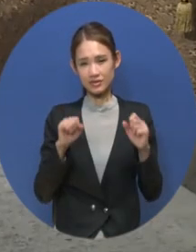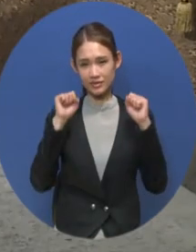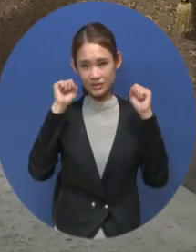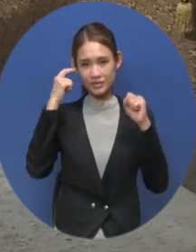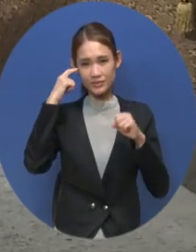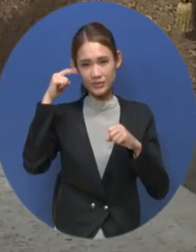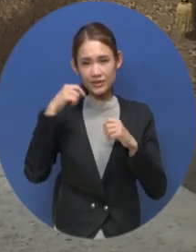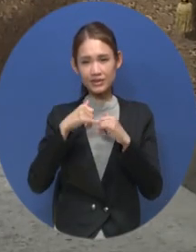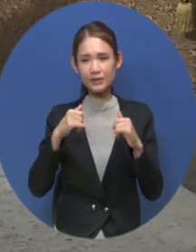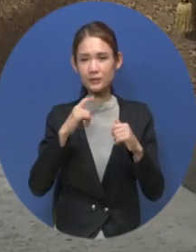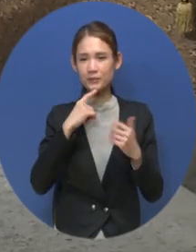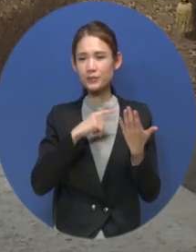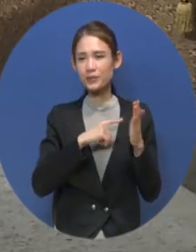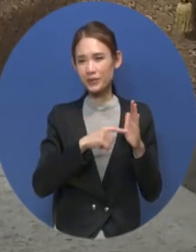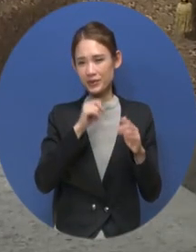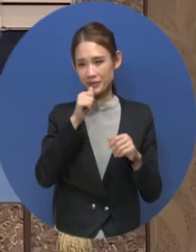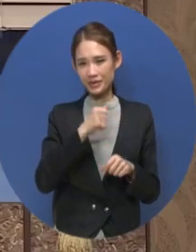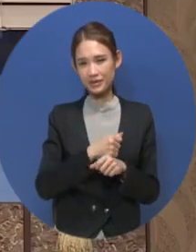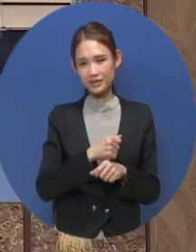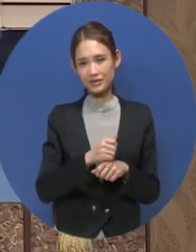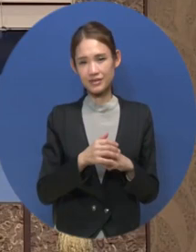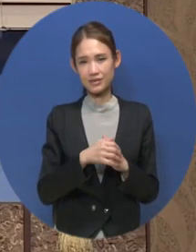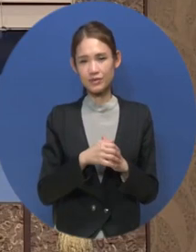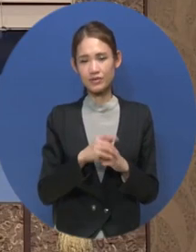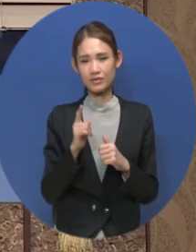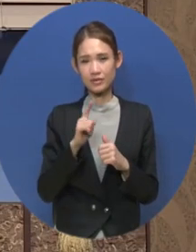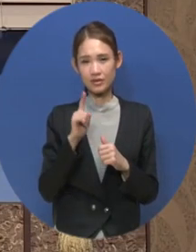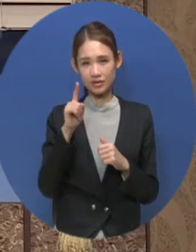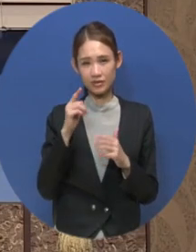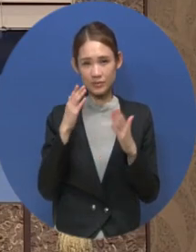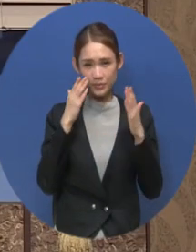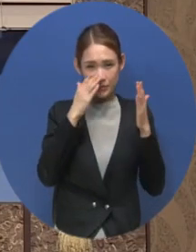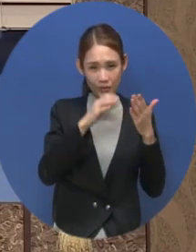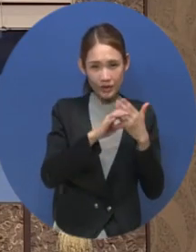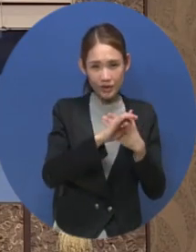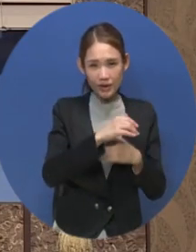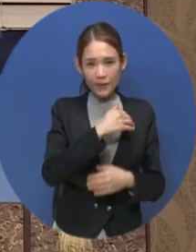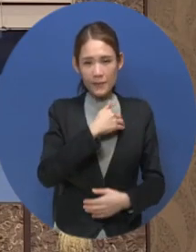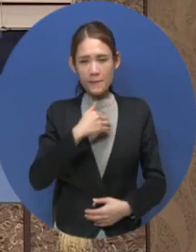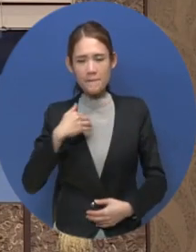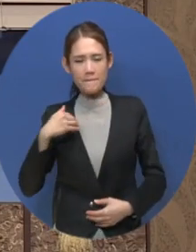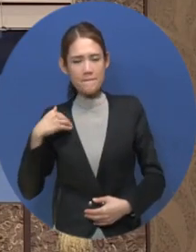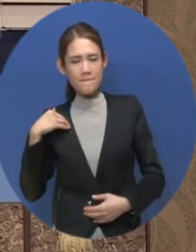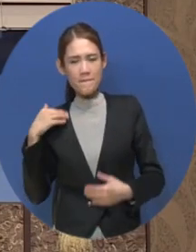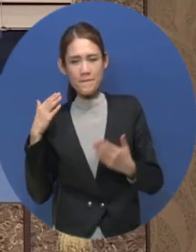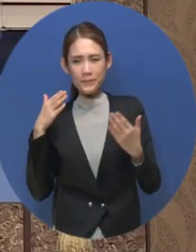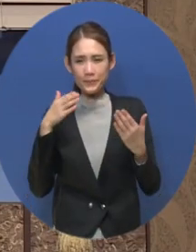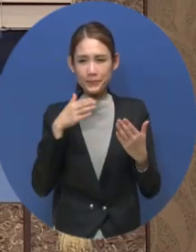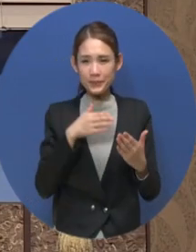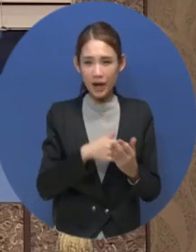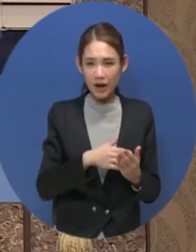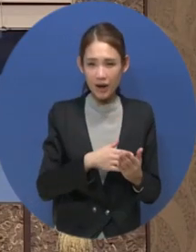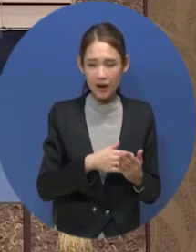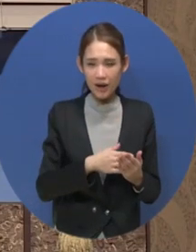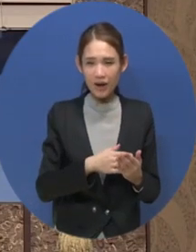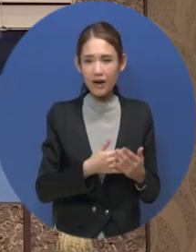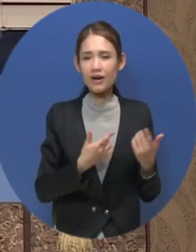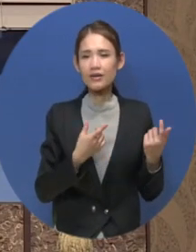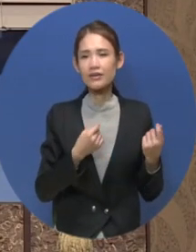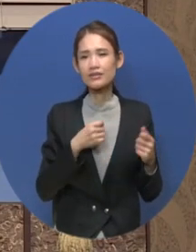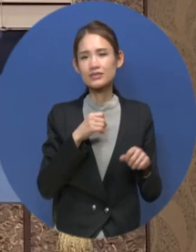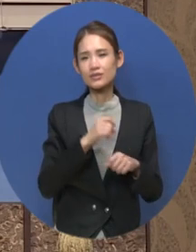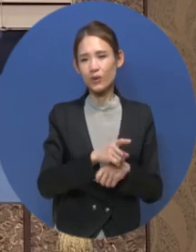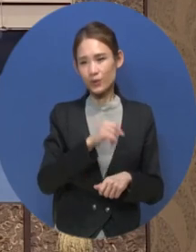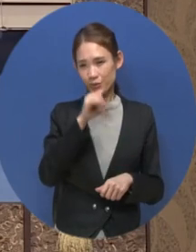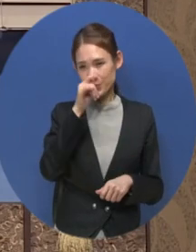체육에 미친놈이다라는 표현을 하는데 네. 뭔가 이렇게 하나 빠지면 네. 제가 꼭 뭔가 만족할 때까지 하는 그런